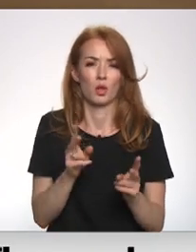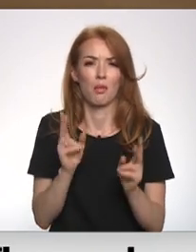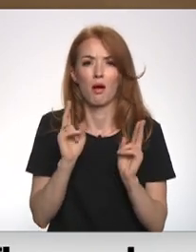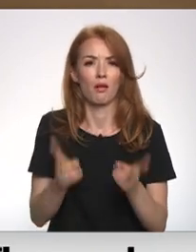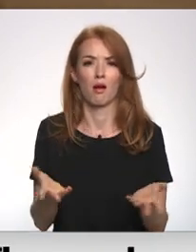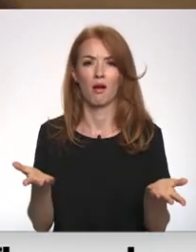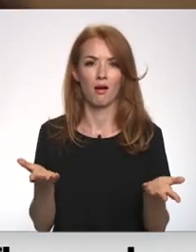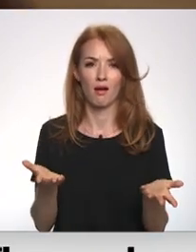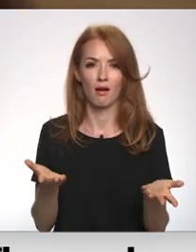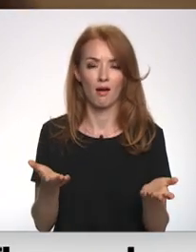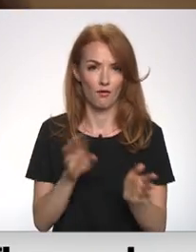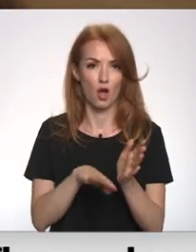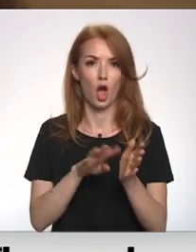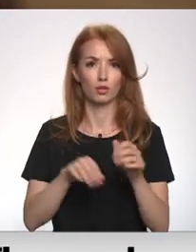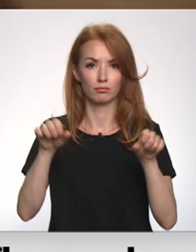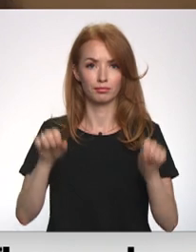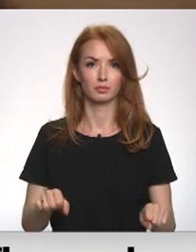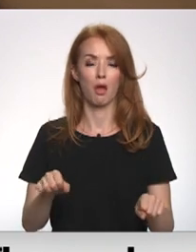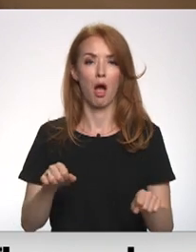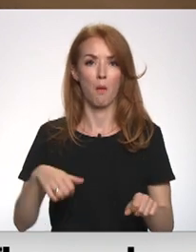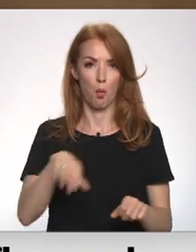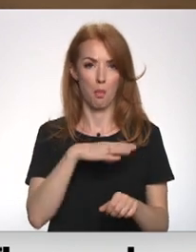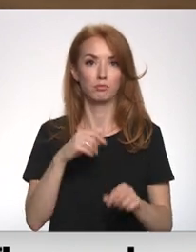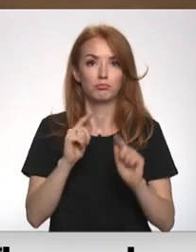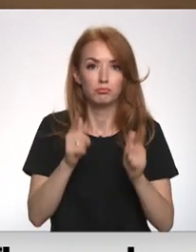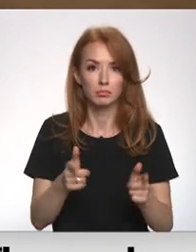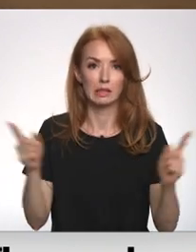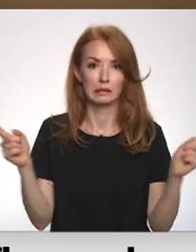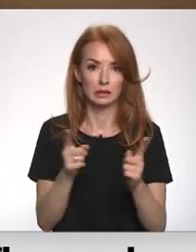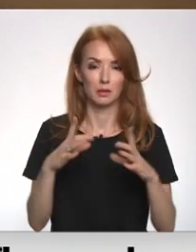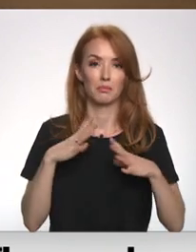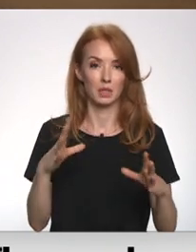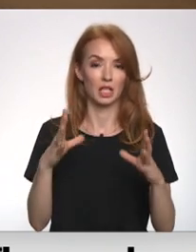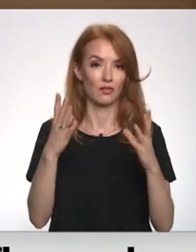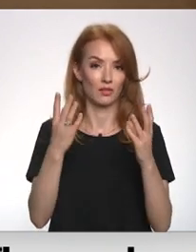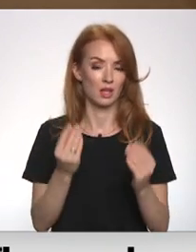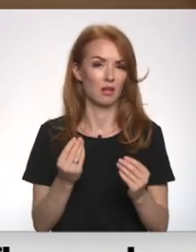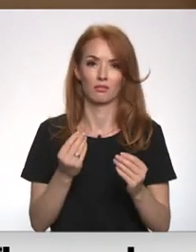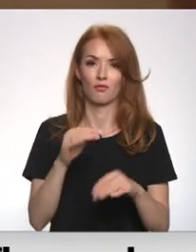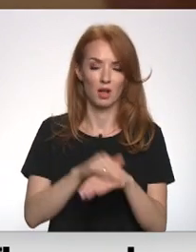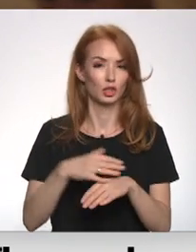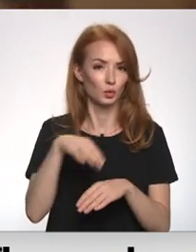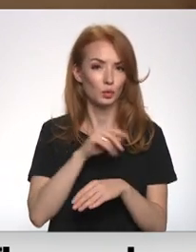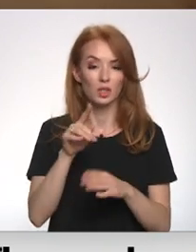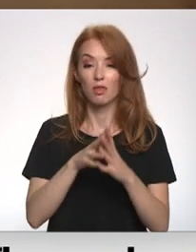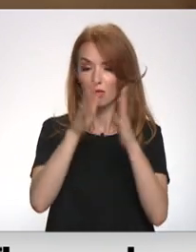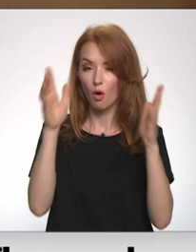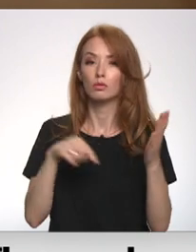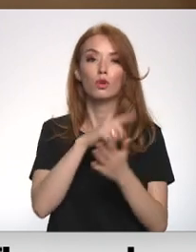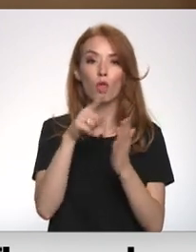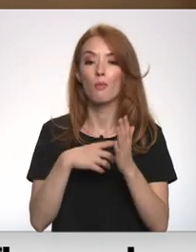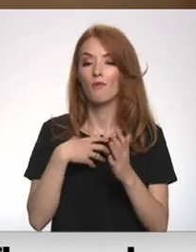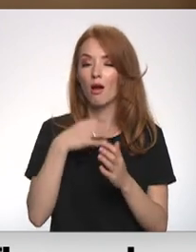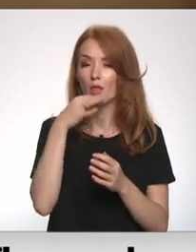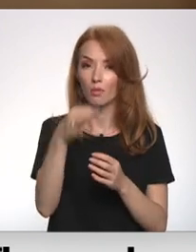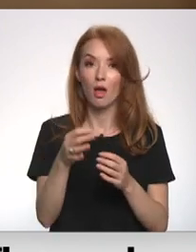tas ir, vienkārši tagad pateikt, ka mēs piekrītam, ka samazina brīvlaikus, lai tur kādas slodzes balansētu, mums ir ļoti daudz jautājumu, uz kuriem ir jāatbild, jo atkal